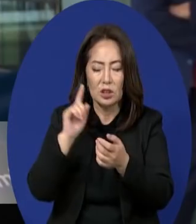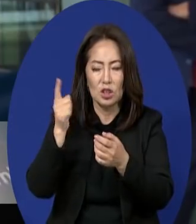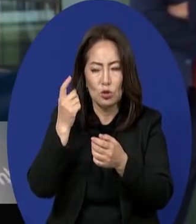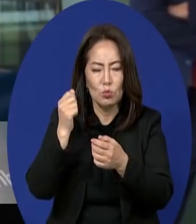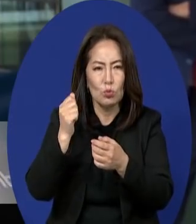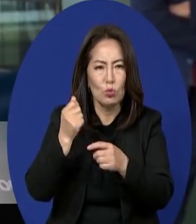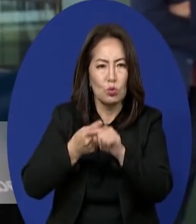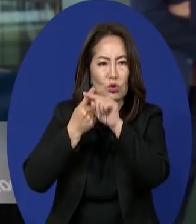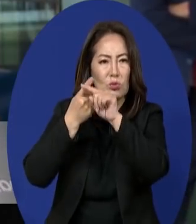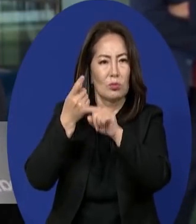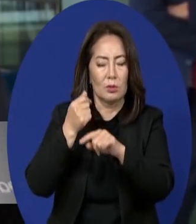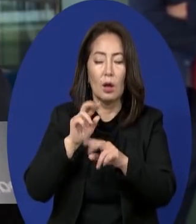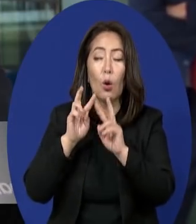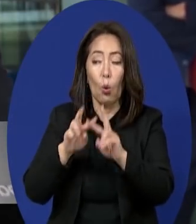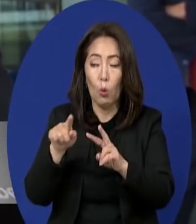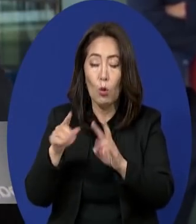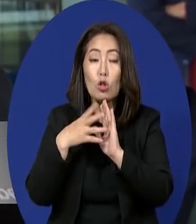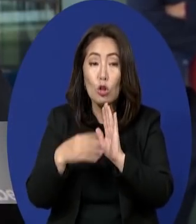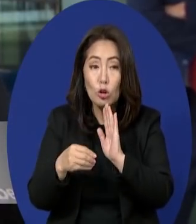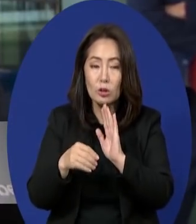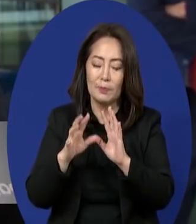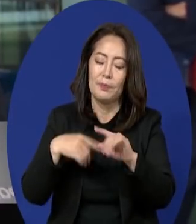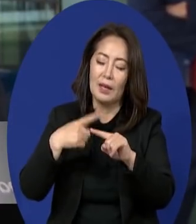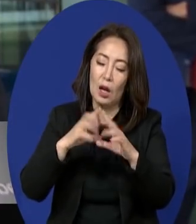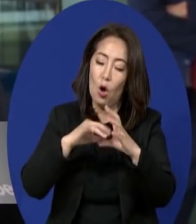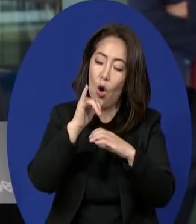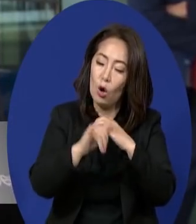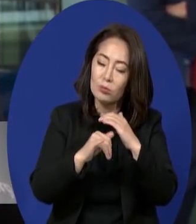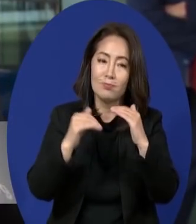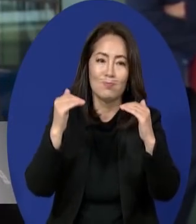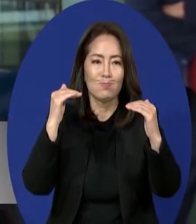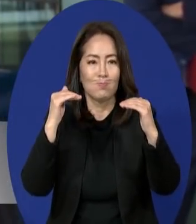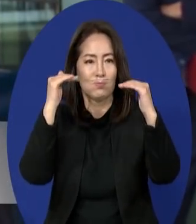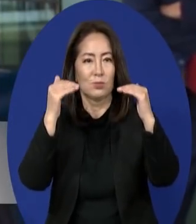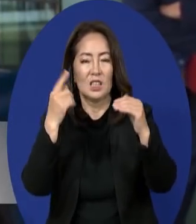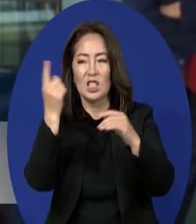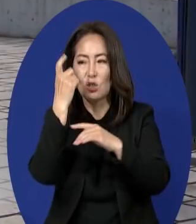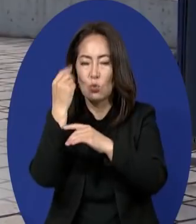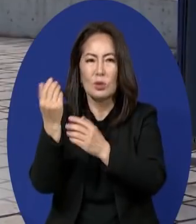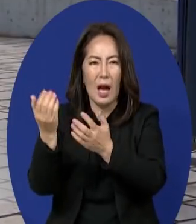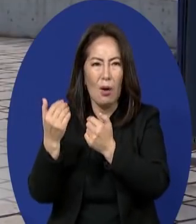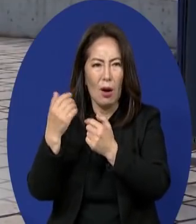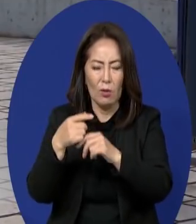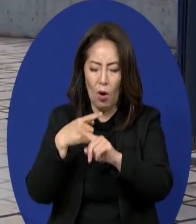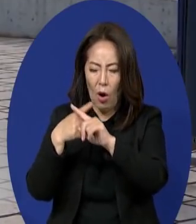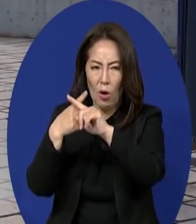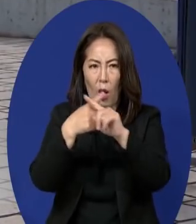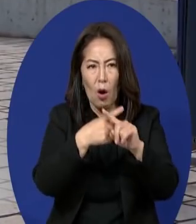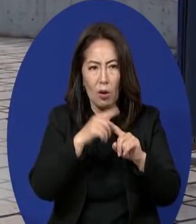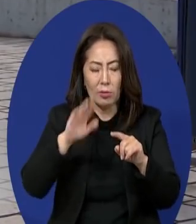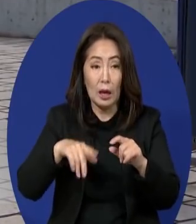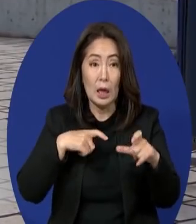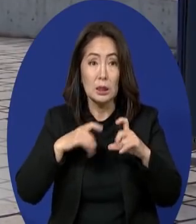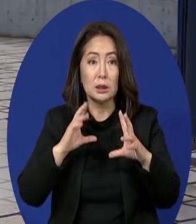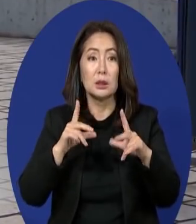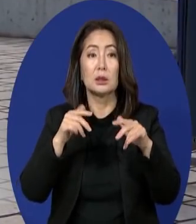онд тасралтгүй өсөхөд нөлөөлсөн. Нөгөө талаар олон улсын түвшинд эрчим хүчний эрэлт өссөн, хөл хорой хязгаарлалтын дараа эдийн засаг гинт сэргсэн,